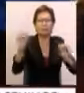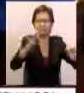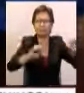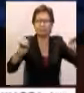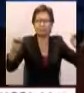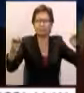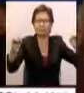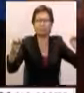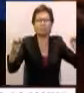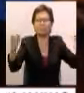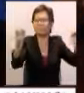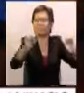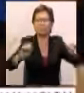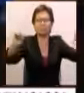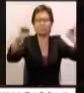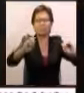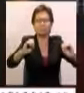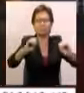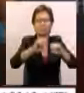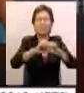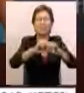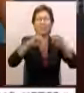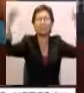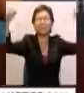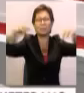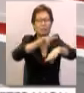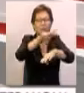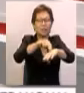dengan Thailand di Stadium Nasional Bukit Jalil.